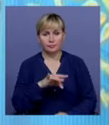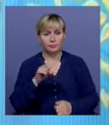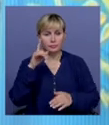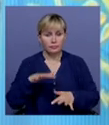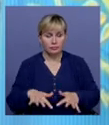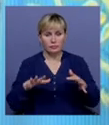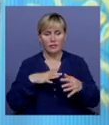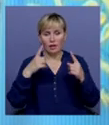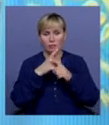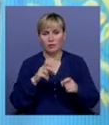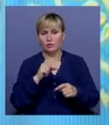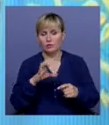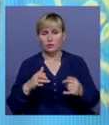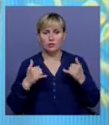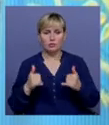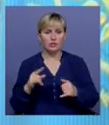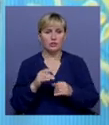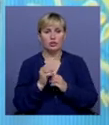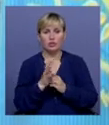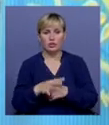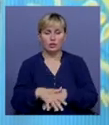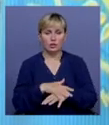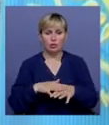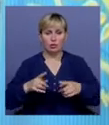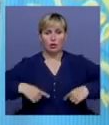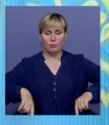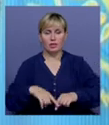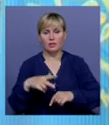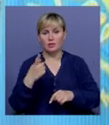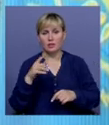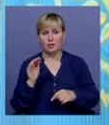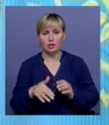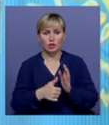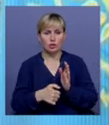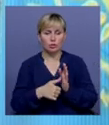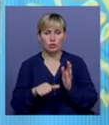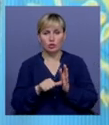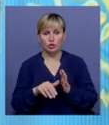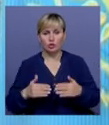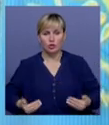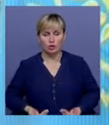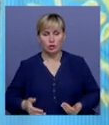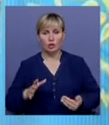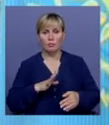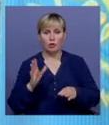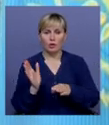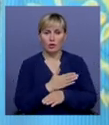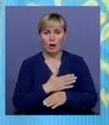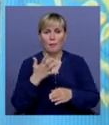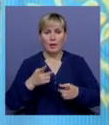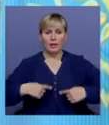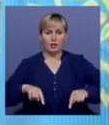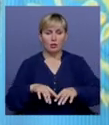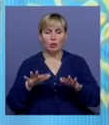объявлен час на сегодня из 14 населенных пунктов 30 на 1606 жителей были эвакуированы пять населенных